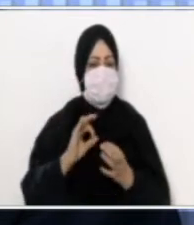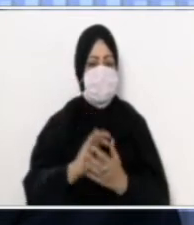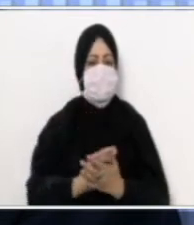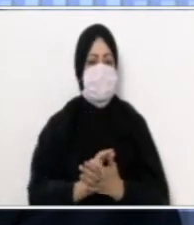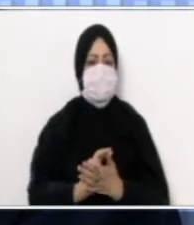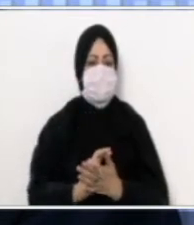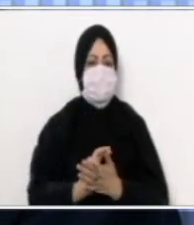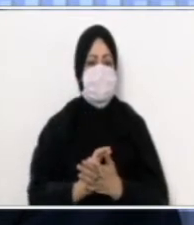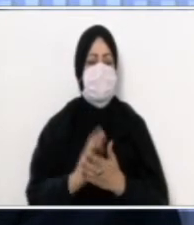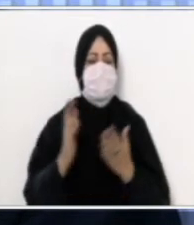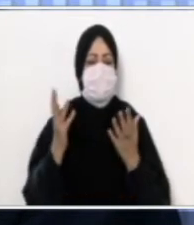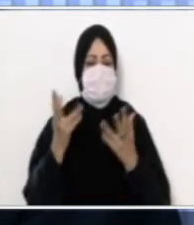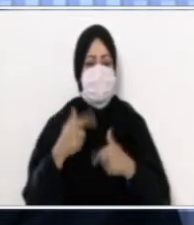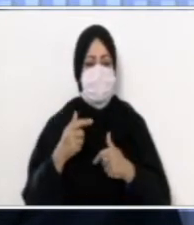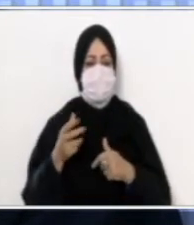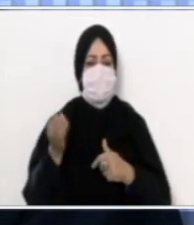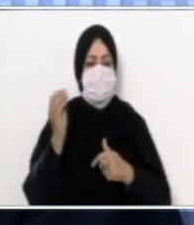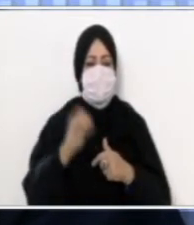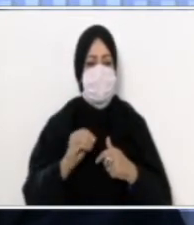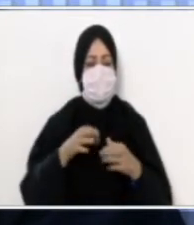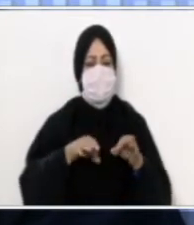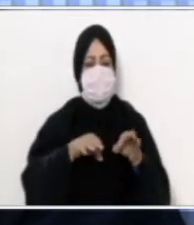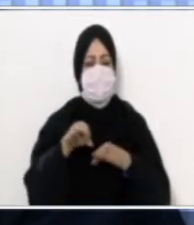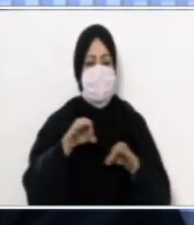ثم بعد ذلك يعني